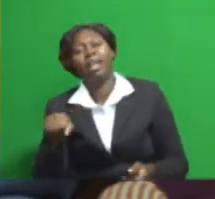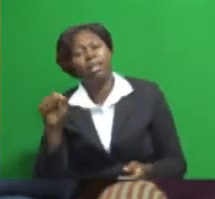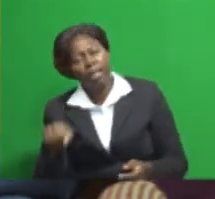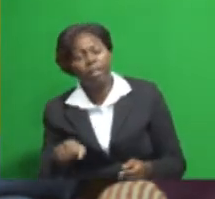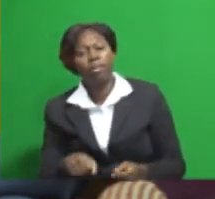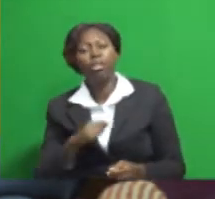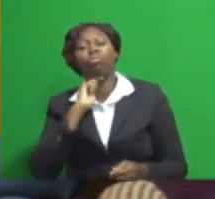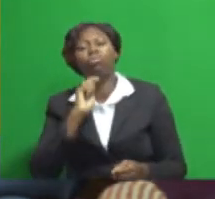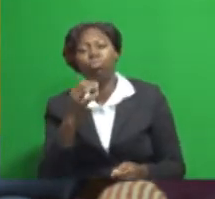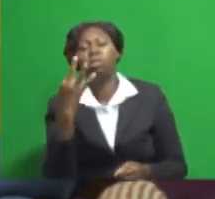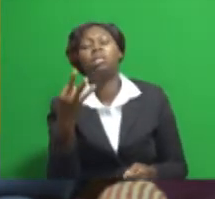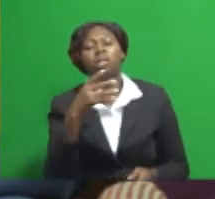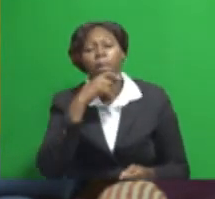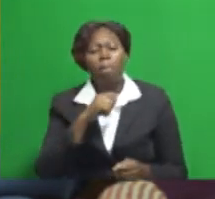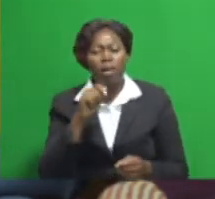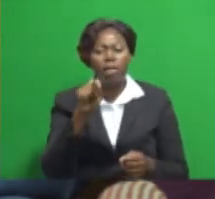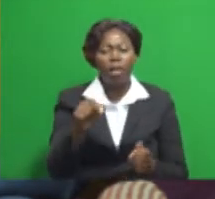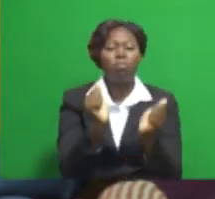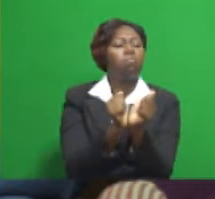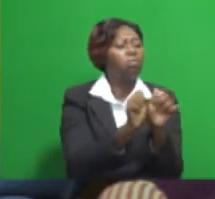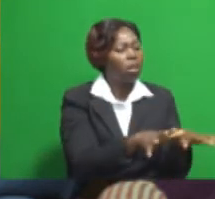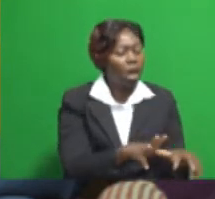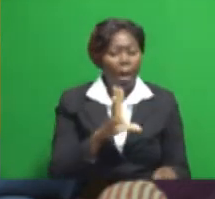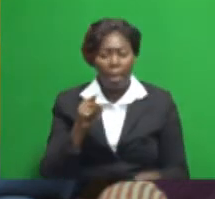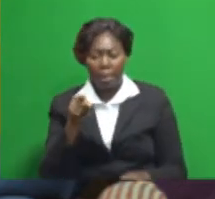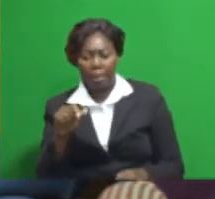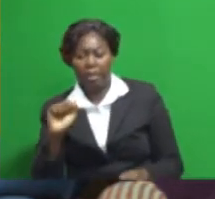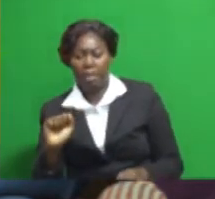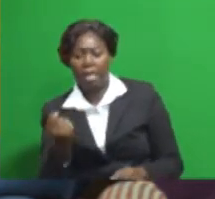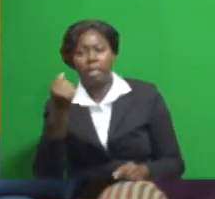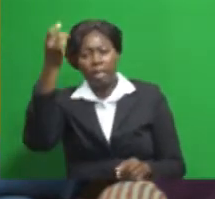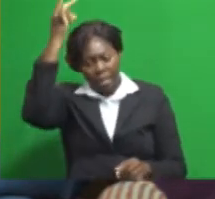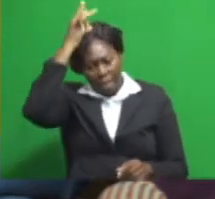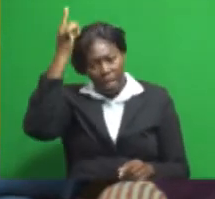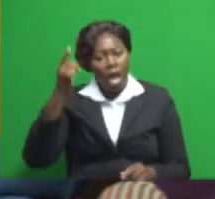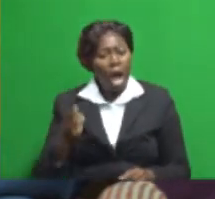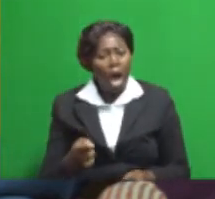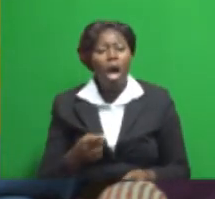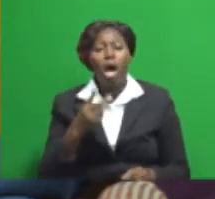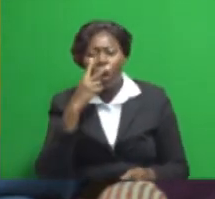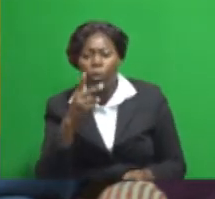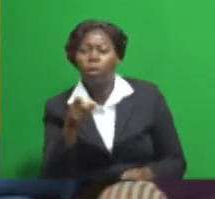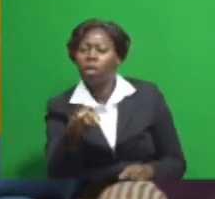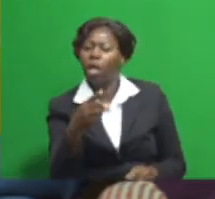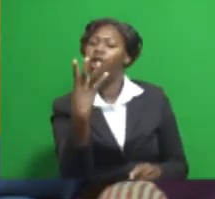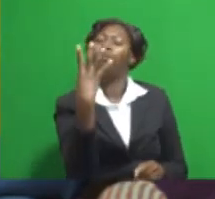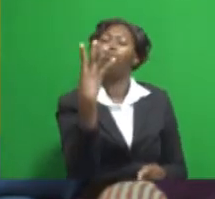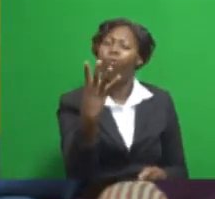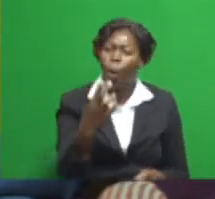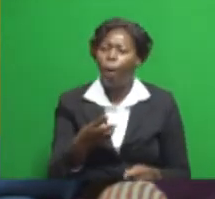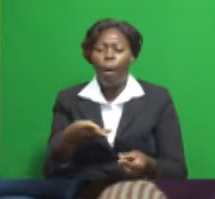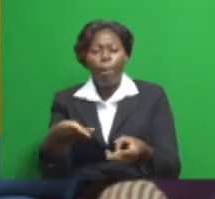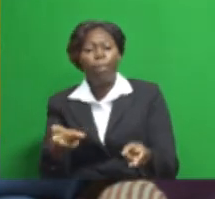ndizvozve imi mambo iye akapindura akati tarirai ndinoona varume vana vakasununguka